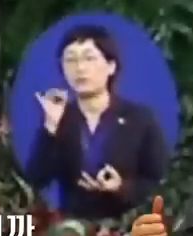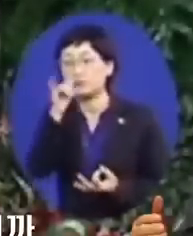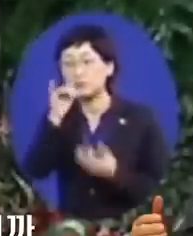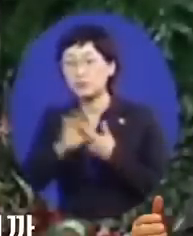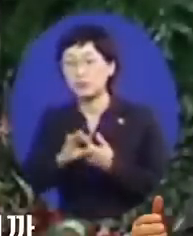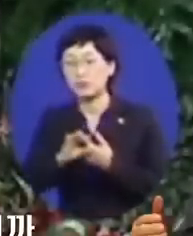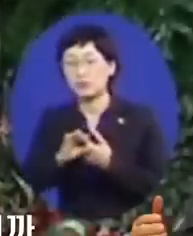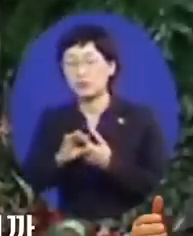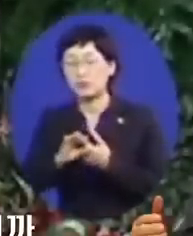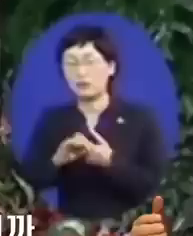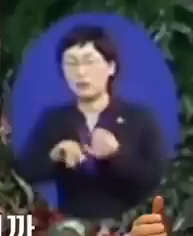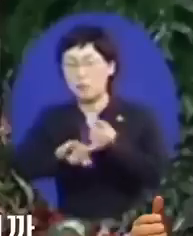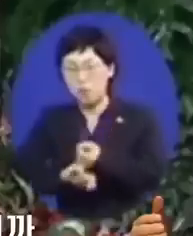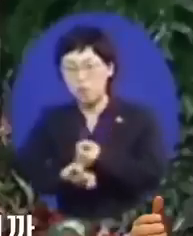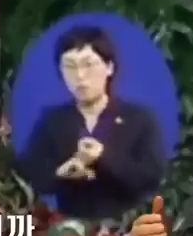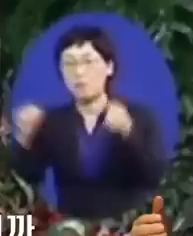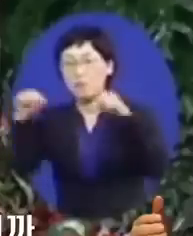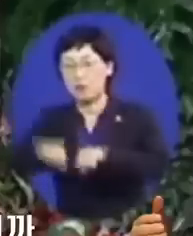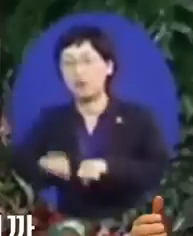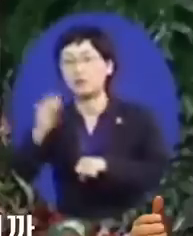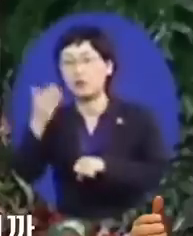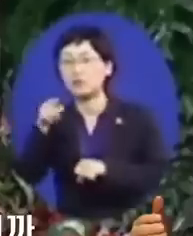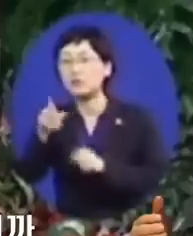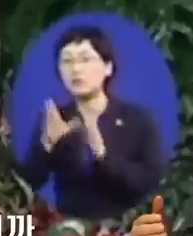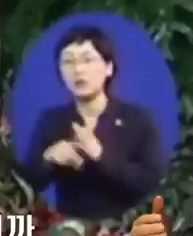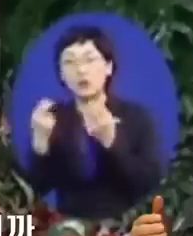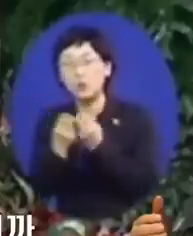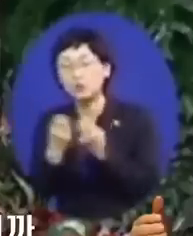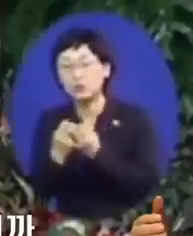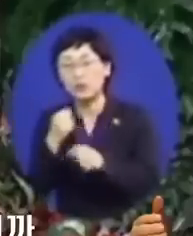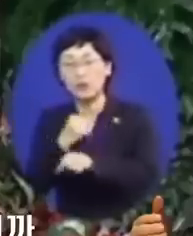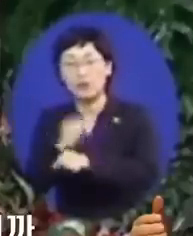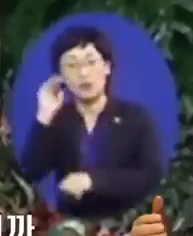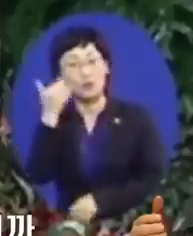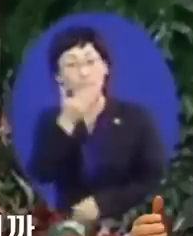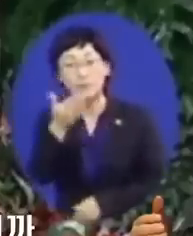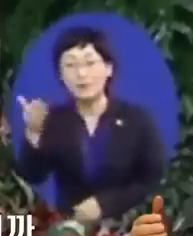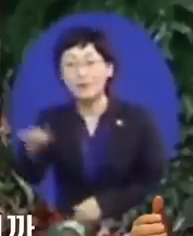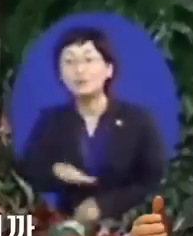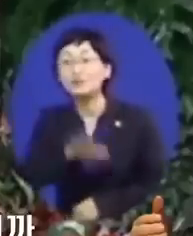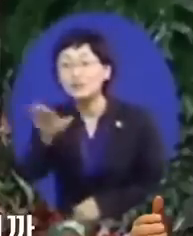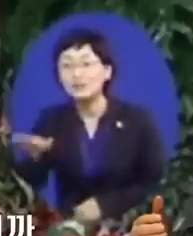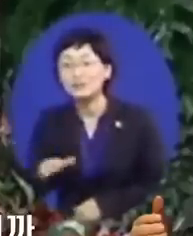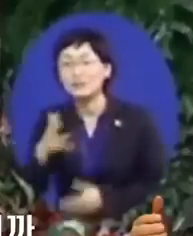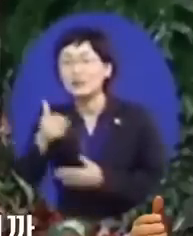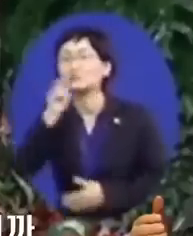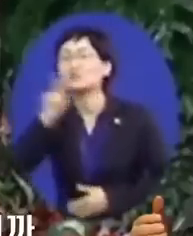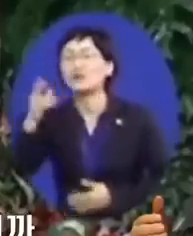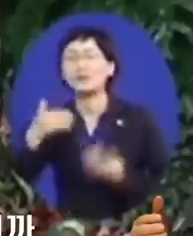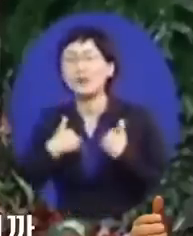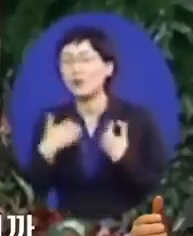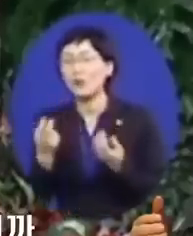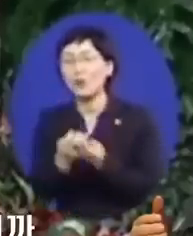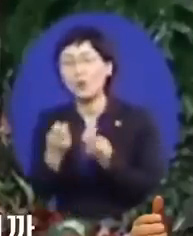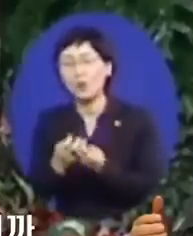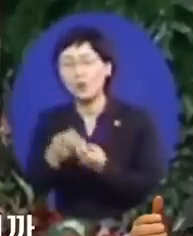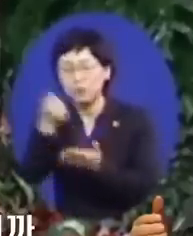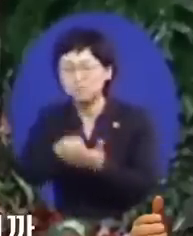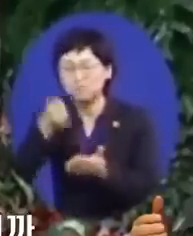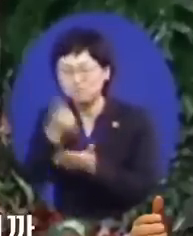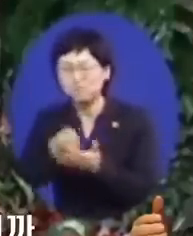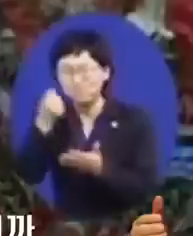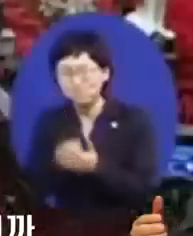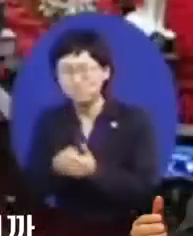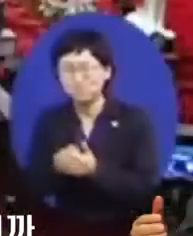필연적으로 파멸됩니다. 이럴 때 우리는 어떻게만 해야 될까요? 우리는 주여 나는 어찌하오리까 땅을 치며 탄식할